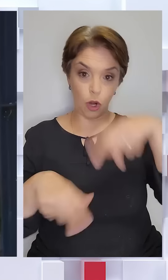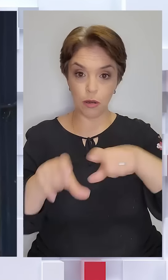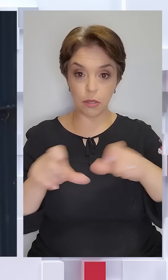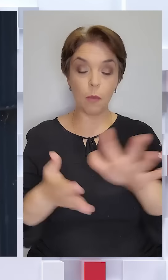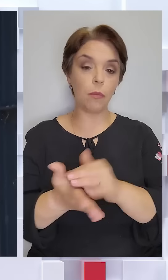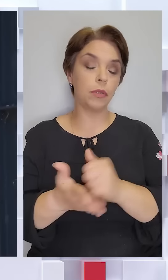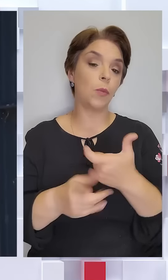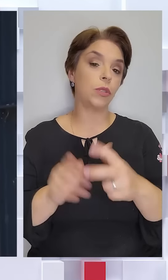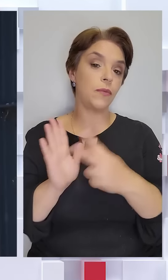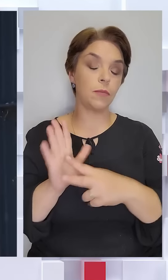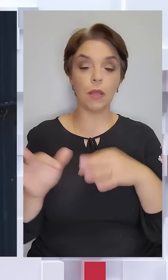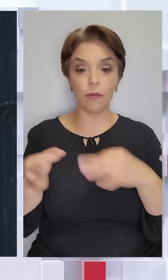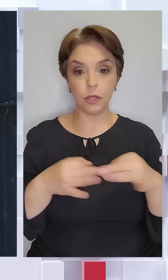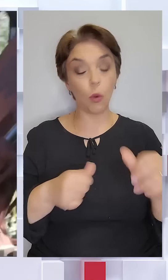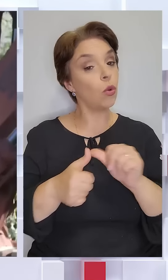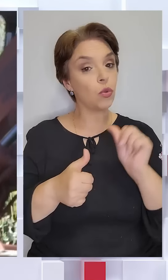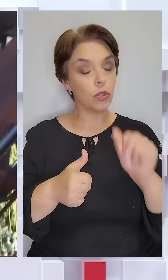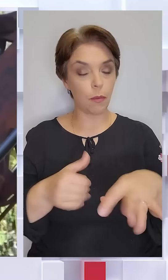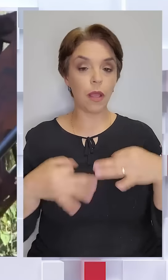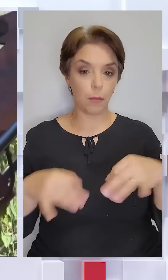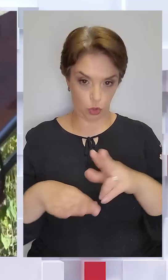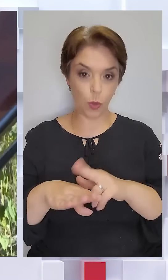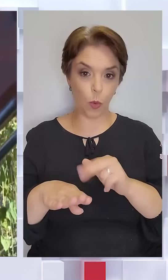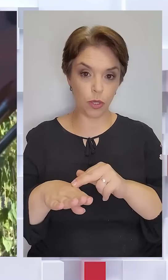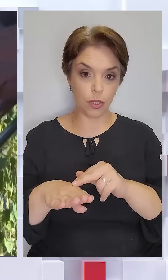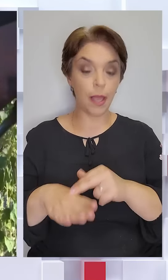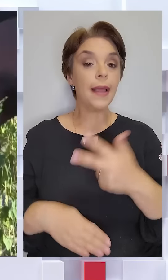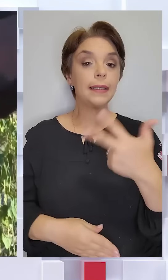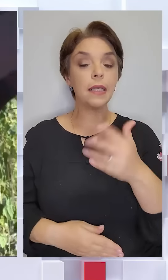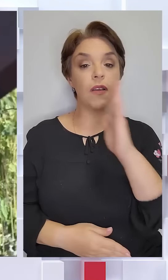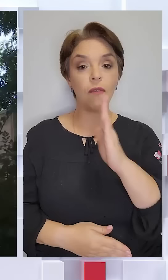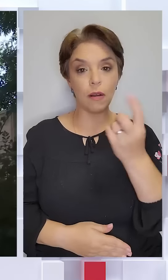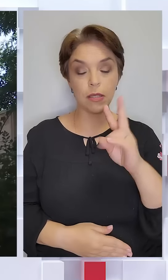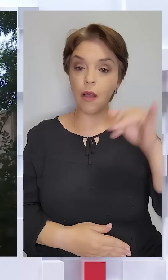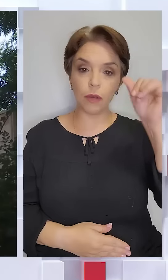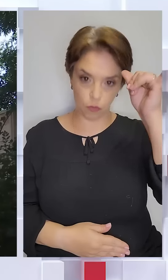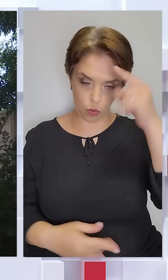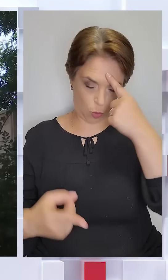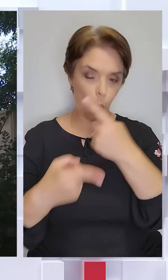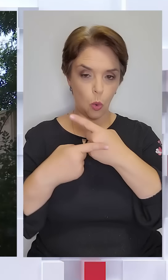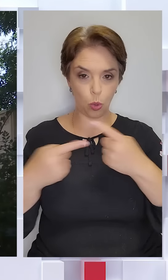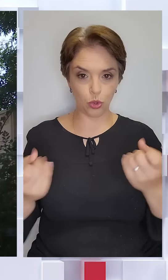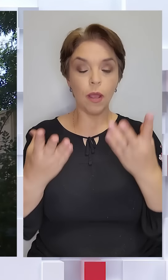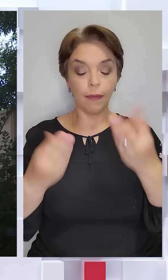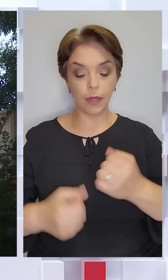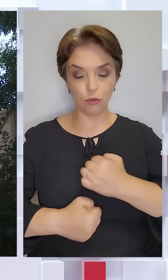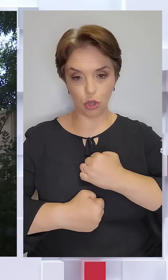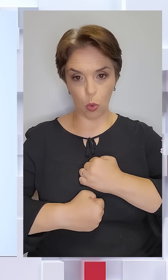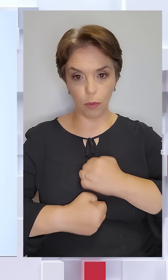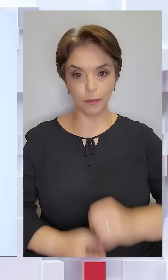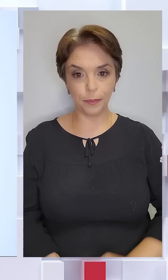Побиті понад 80 автівок, зокрема і машини поліції. 30 вересня у Кривому Розі оголошене днем